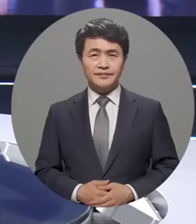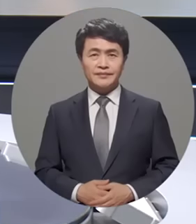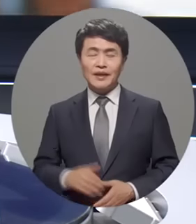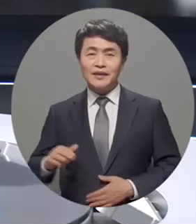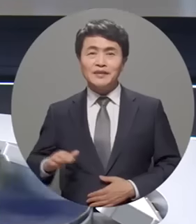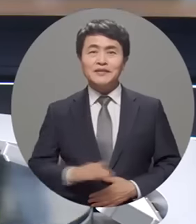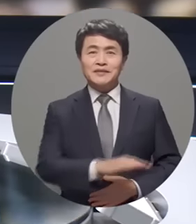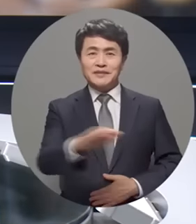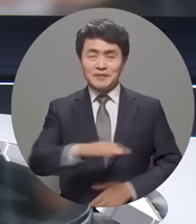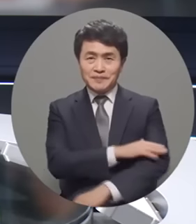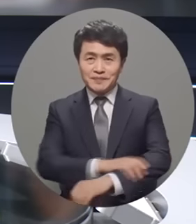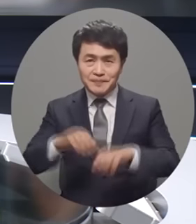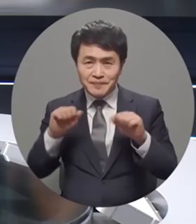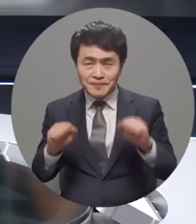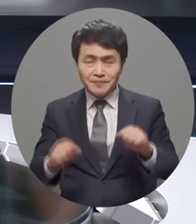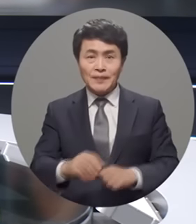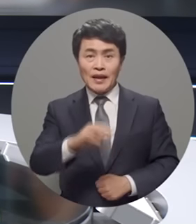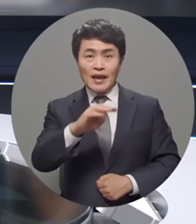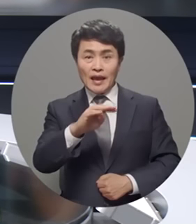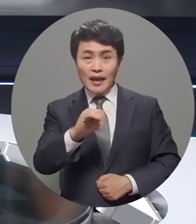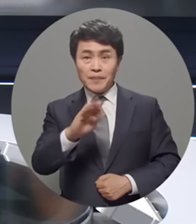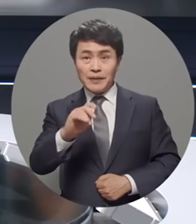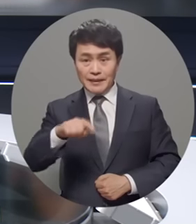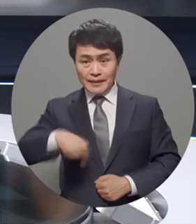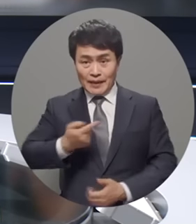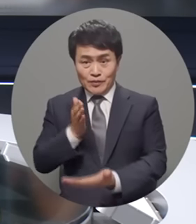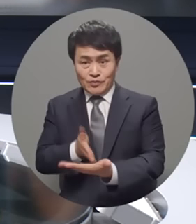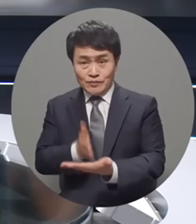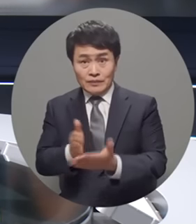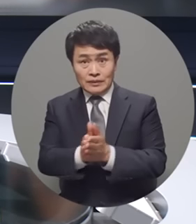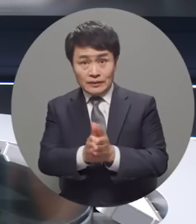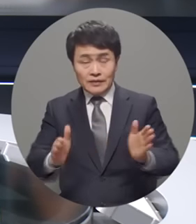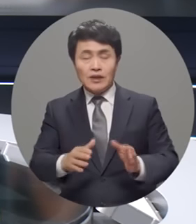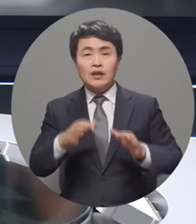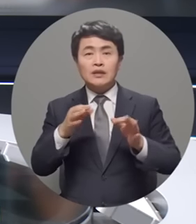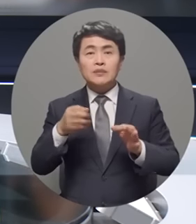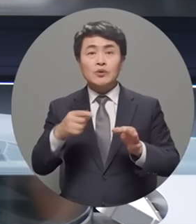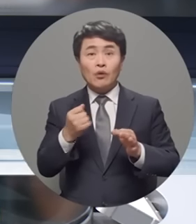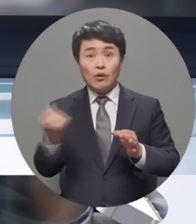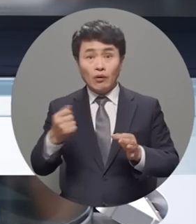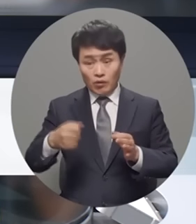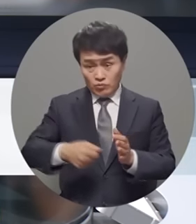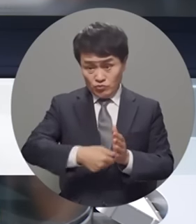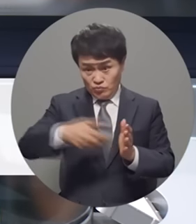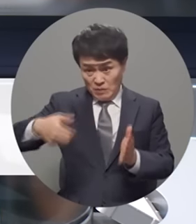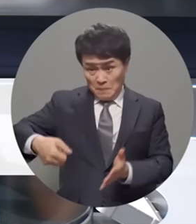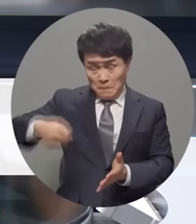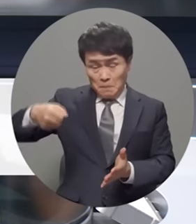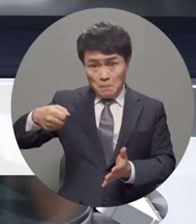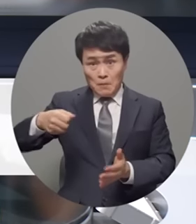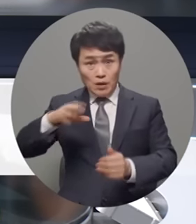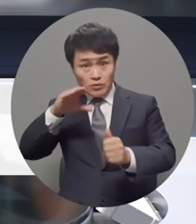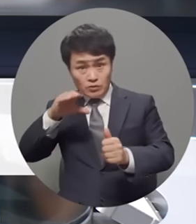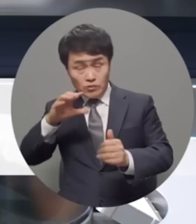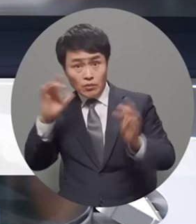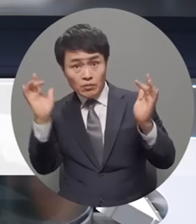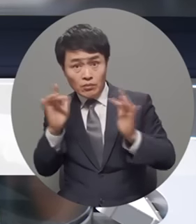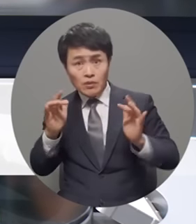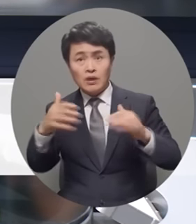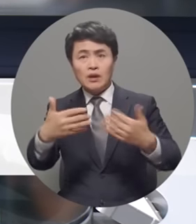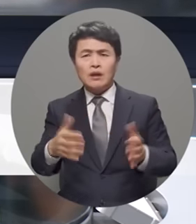여러분 안녕하십니까? MBC 단독 보도로 뉴스 시작합니다. 김건희 여사의 명품백 수수 장면을 보도한 인터넷 매체가